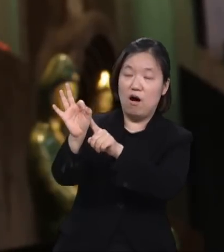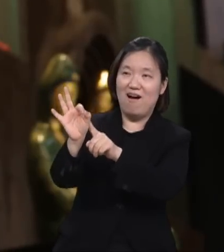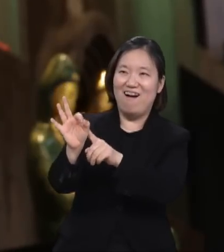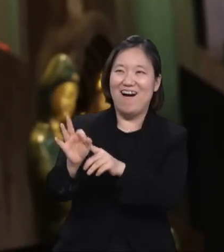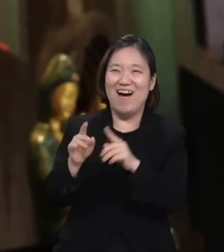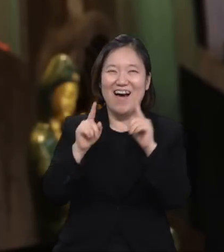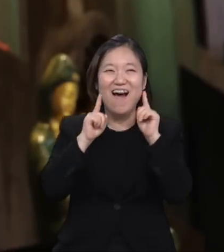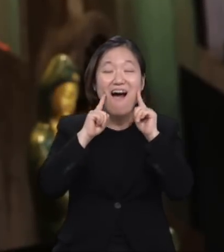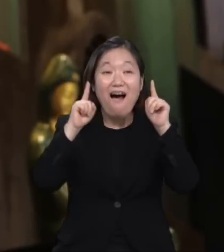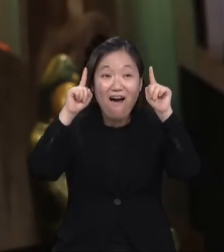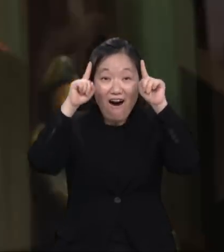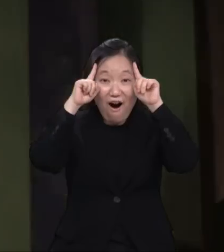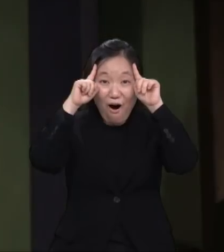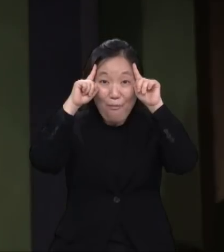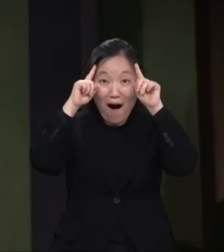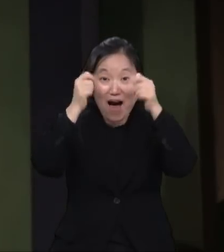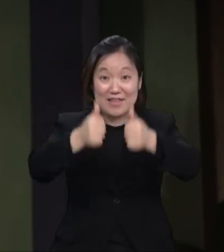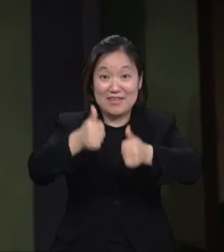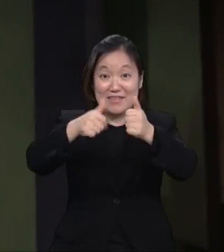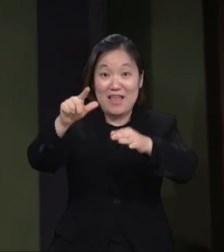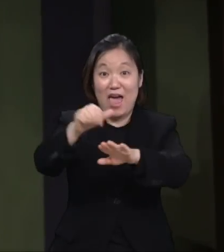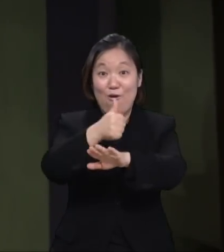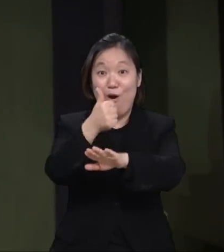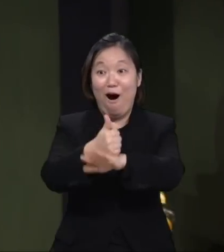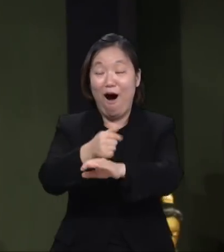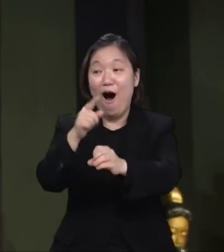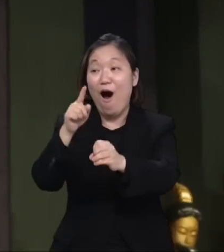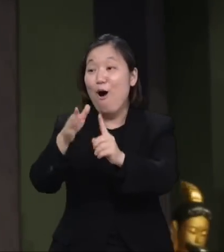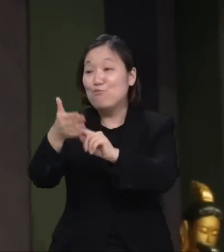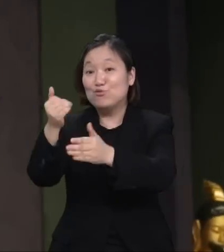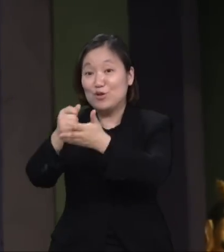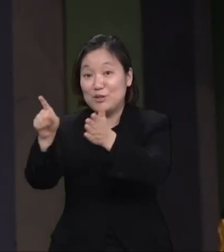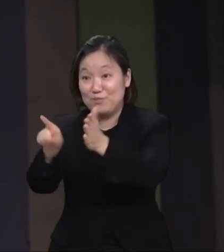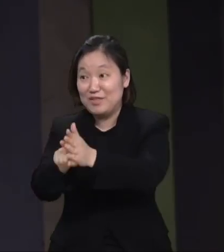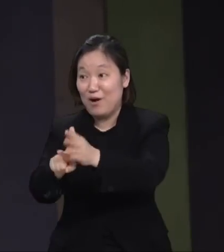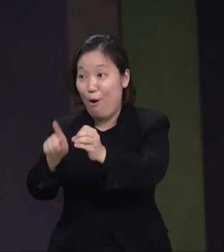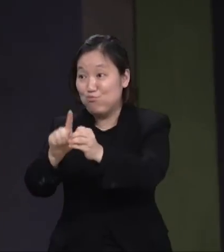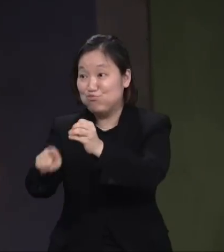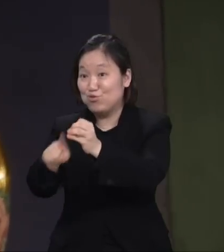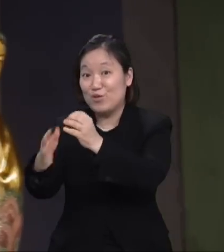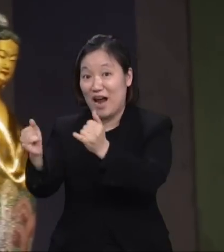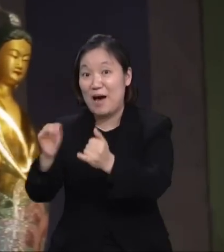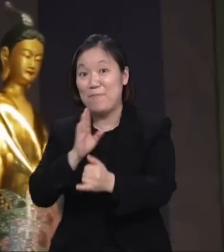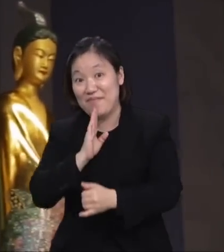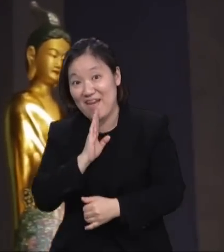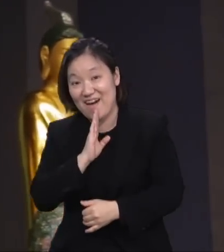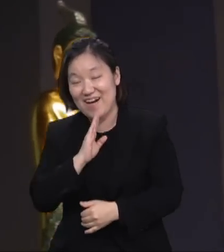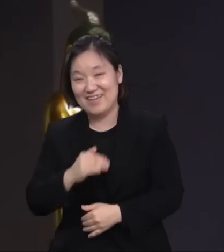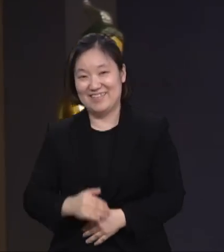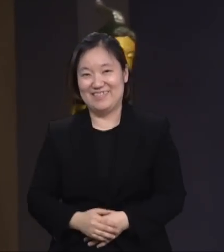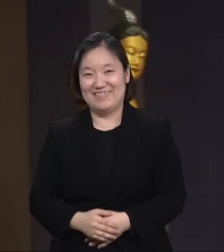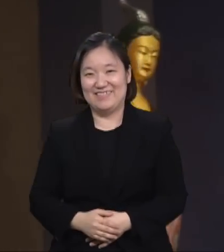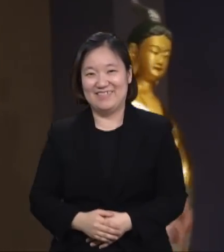불자구나 그러니까 아무래도 저승에 가서 염라대왕 만나면 누가 더 유리해요